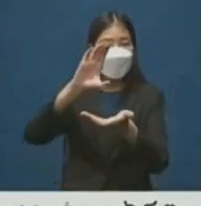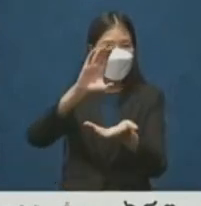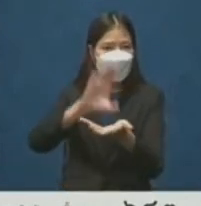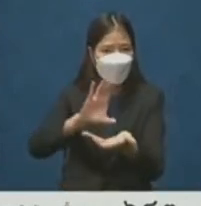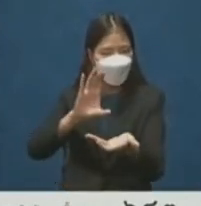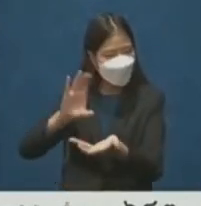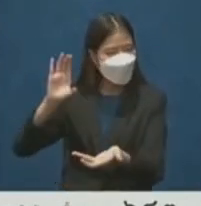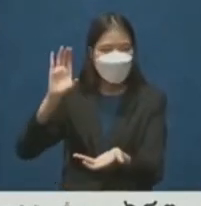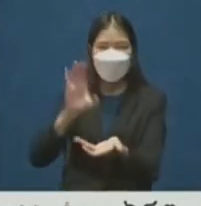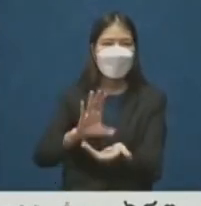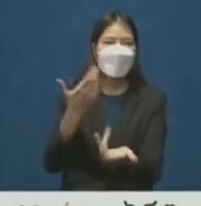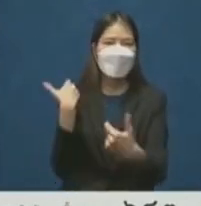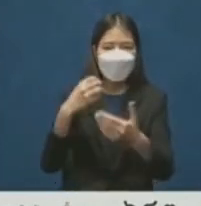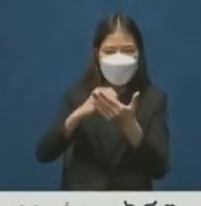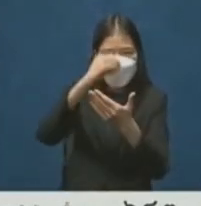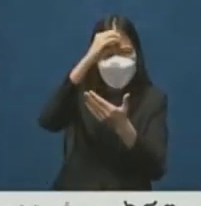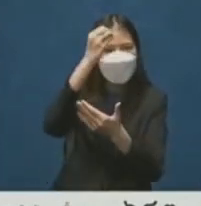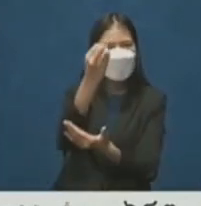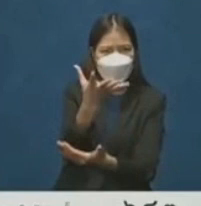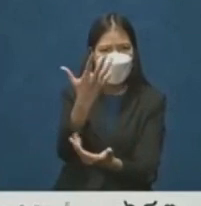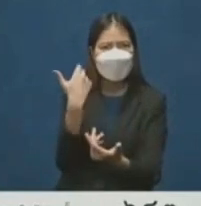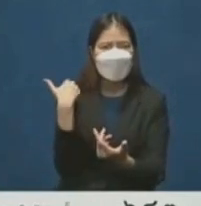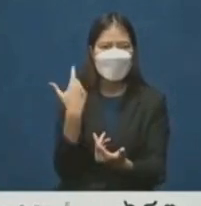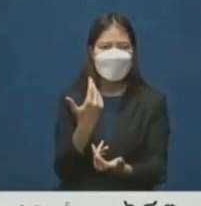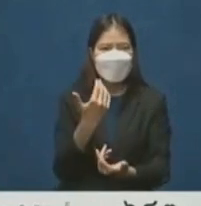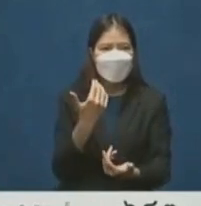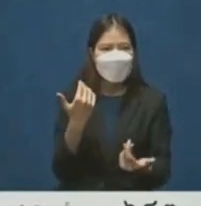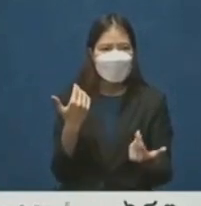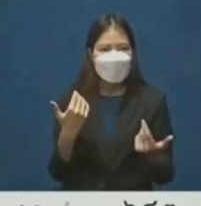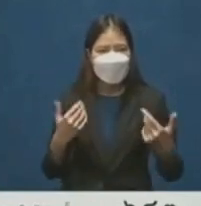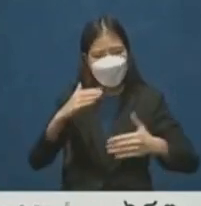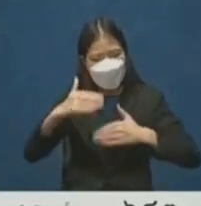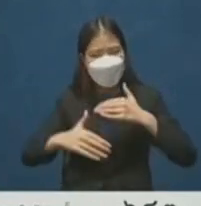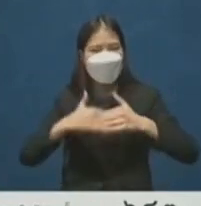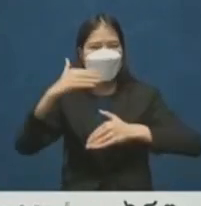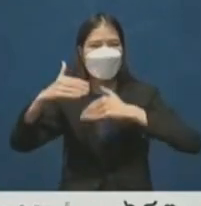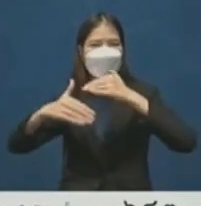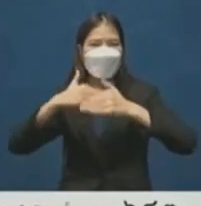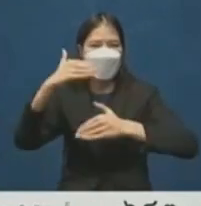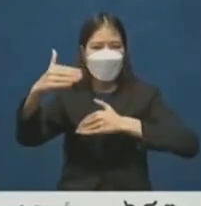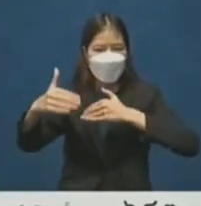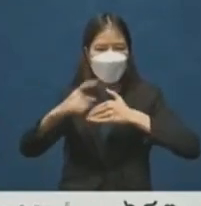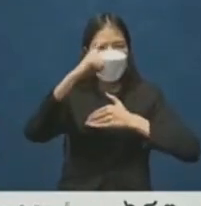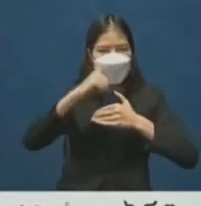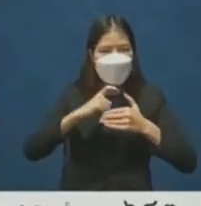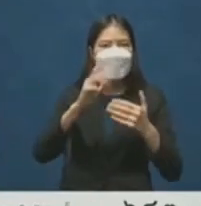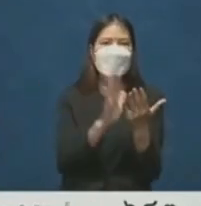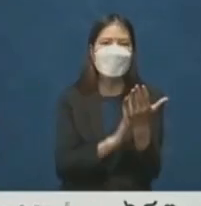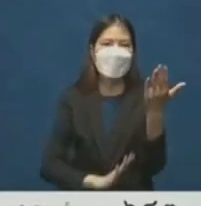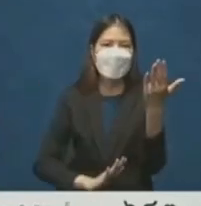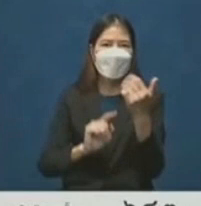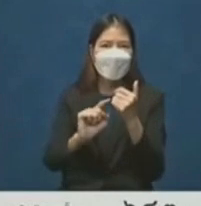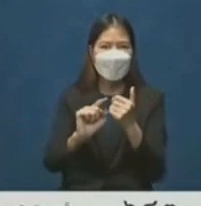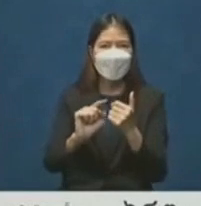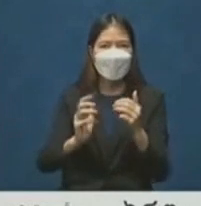เรื่องการศึกษามากๆเป็นอันดับหนึ่งแล้วสิ่งที่จะเกิดตามขึ้นมาก็คือการพัฒนาประเ